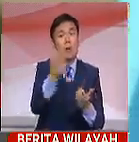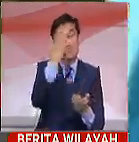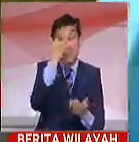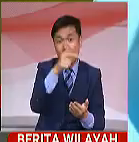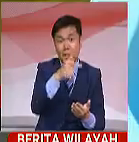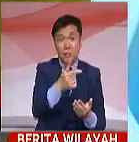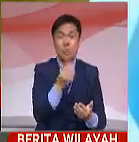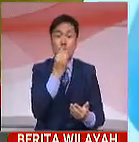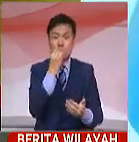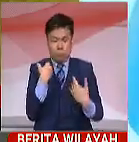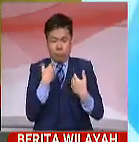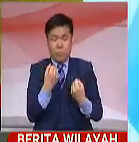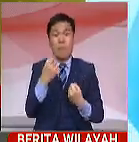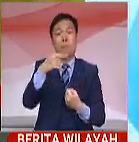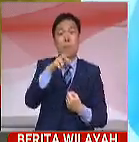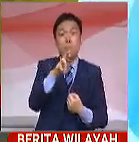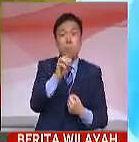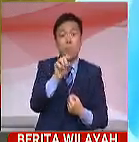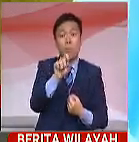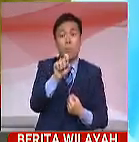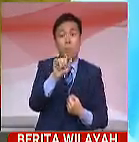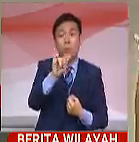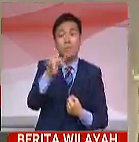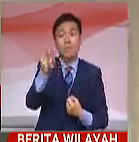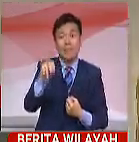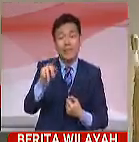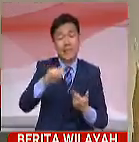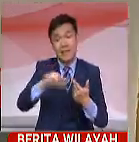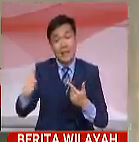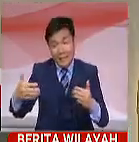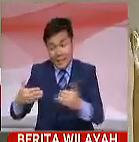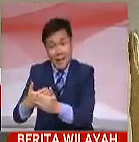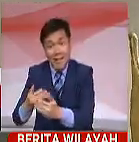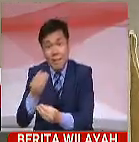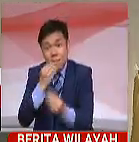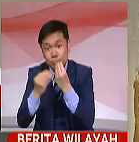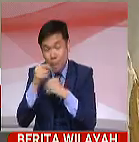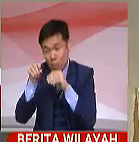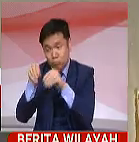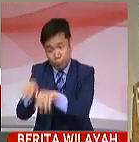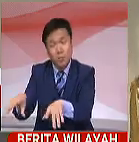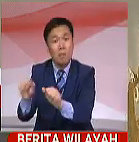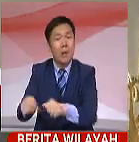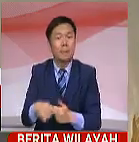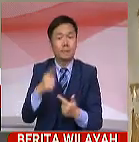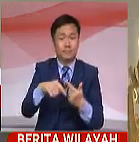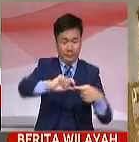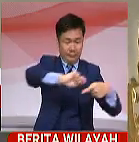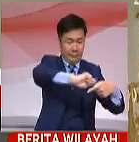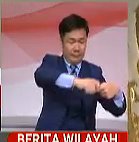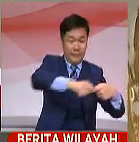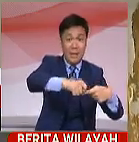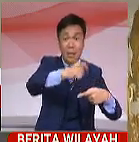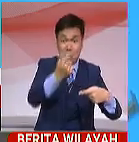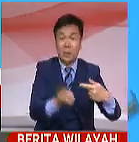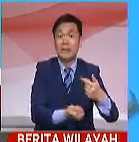yang tinggi serta boleh dijadikan bahan makanan alternatif kepada ternakan. Anak benih lobster air tawar yang dijual